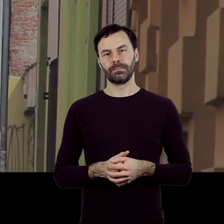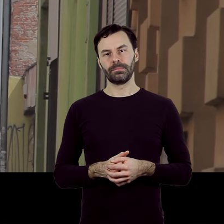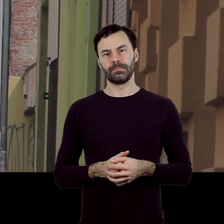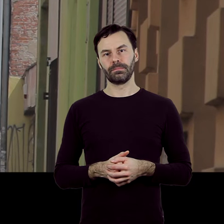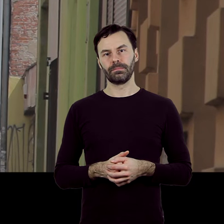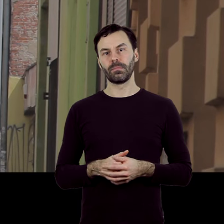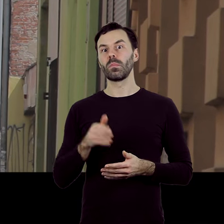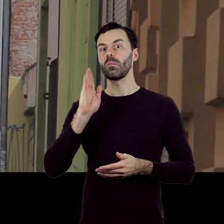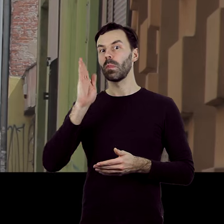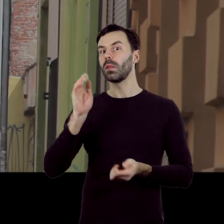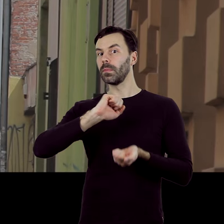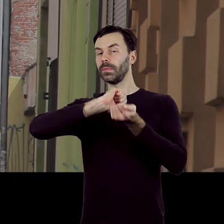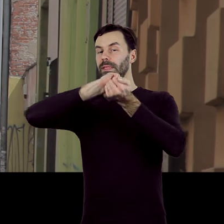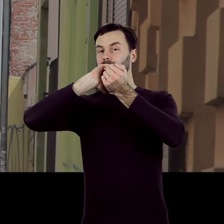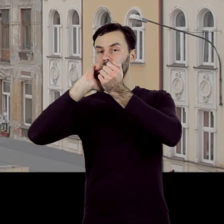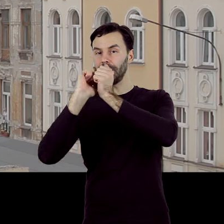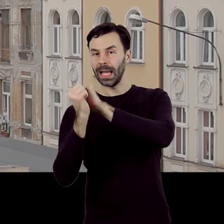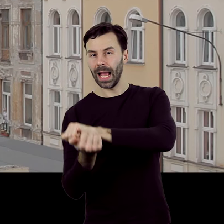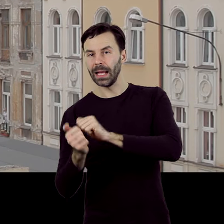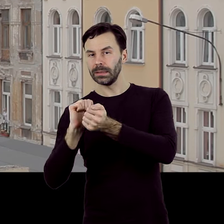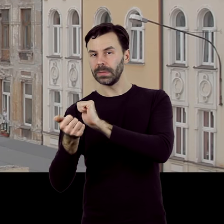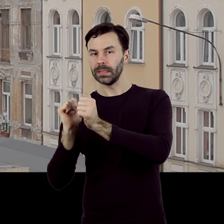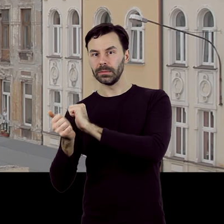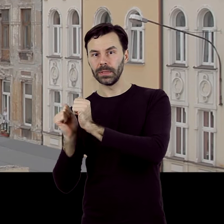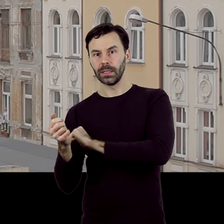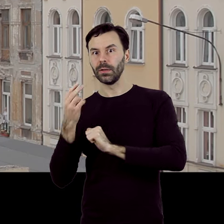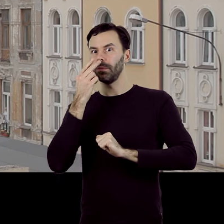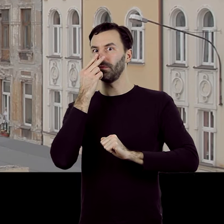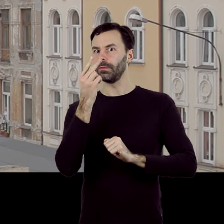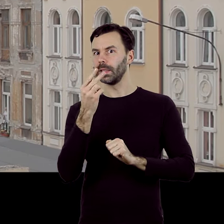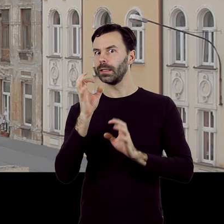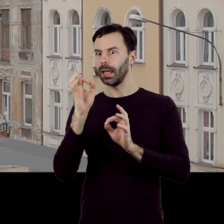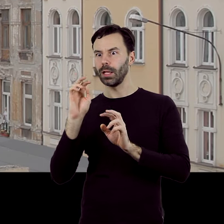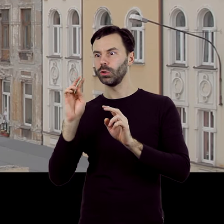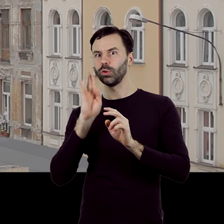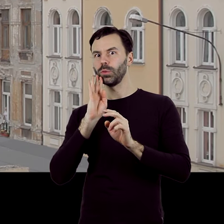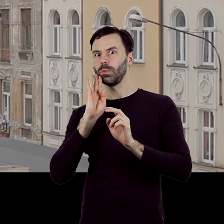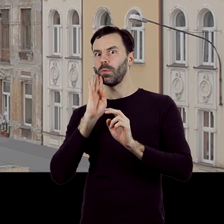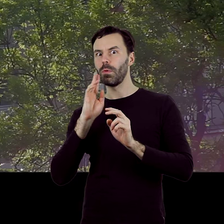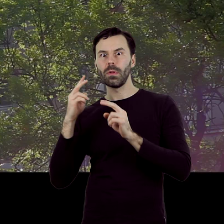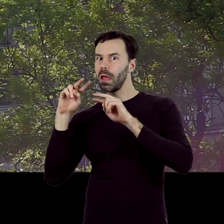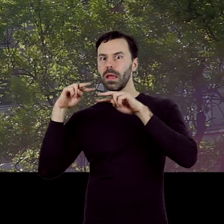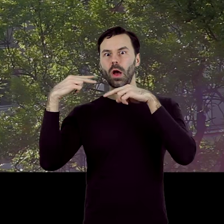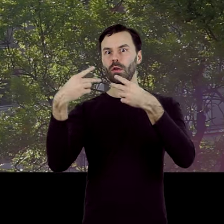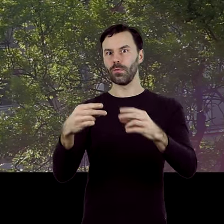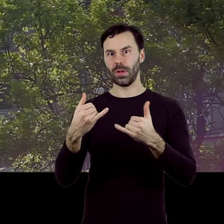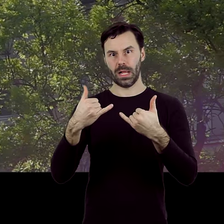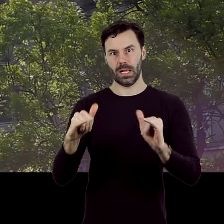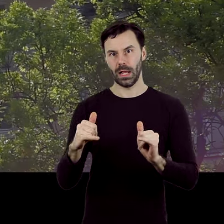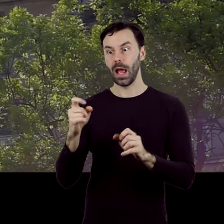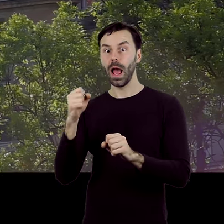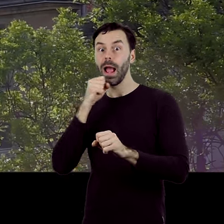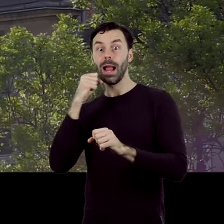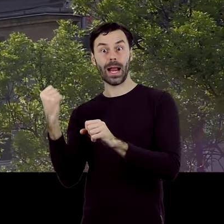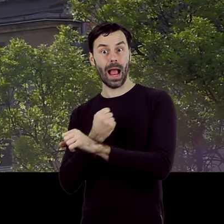Po transformacji ustrojowej coraz bardziej zauważalne stają się przypadki odwrócenia negatywnego trendu.